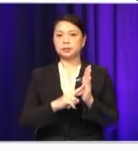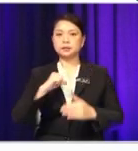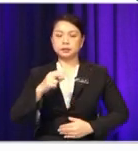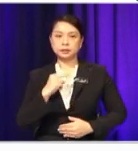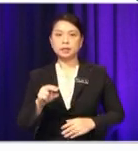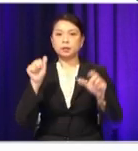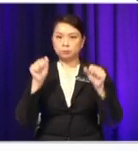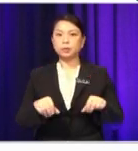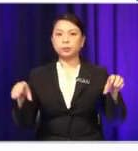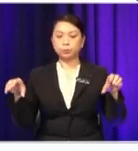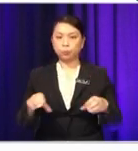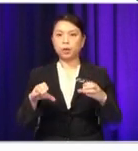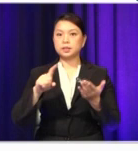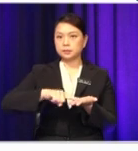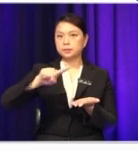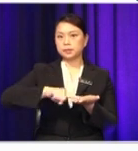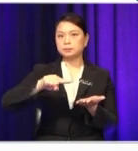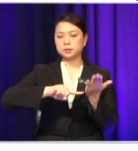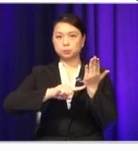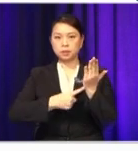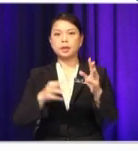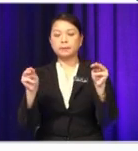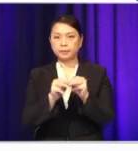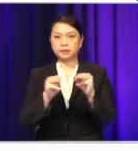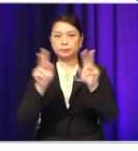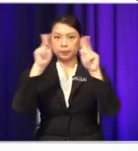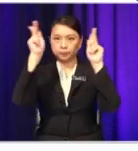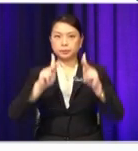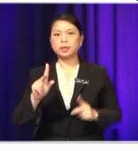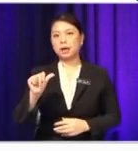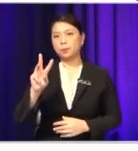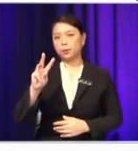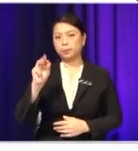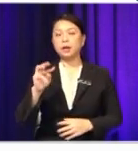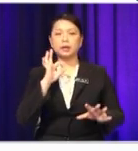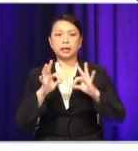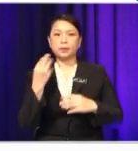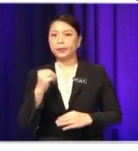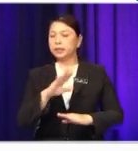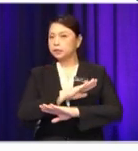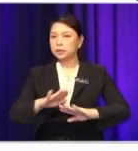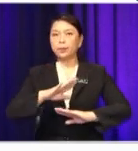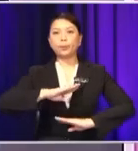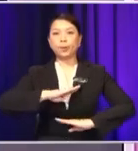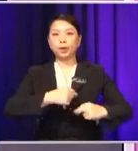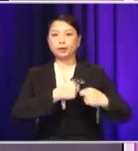membuat semakan semula sebagaimana dalam peperiksaan awam sekiranya mereka tidak berpuas hati dengan keputusan yang akan mereka